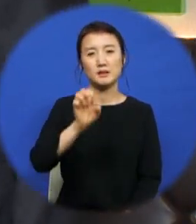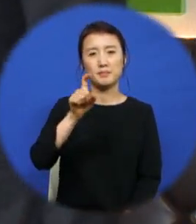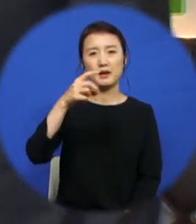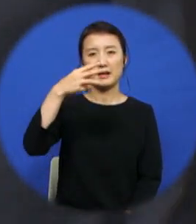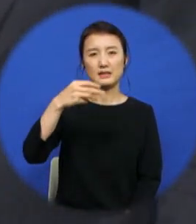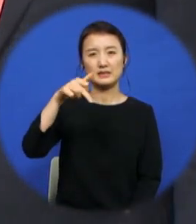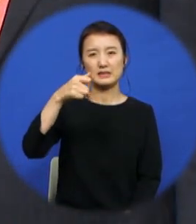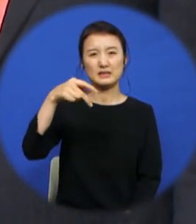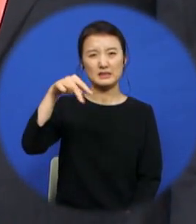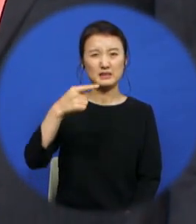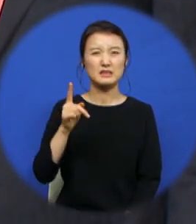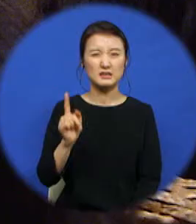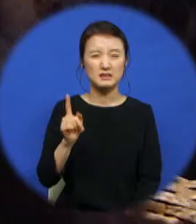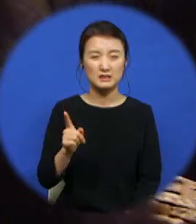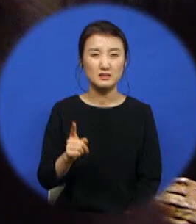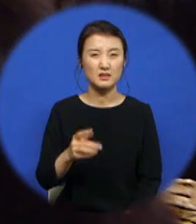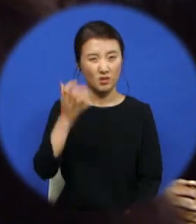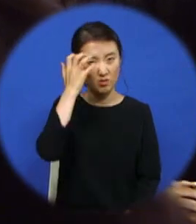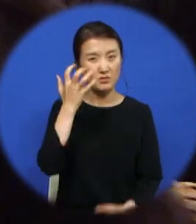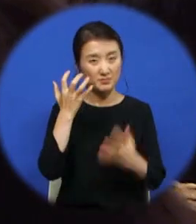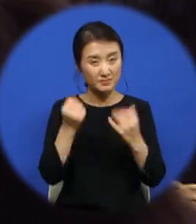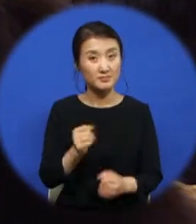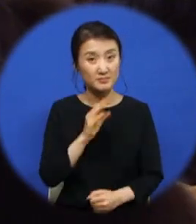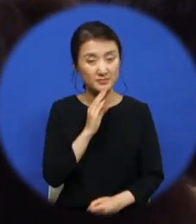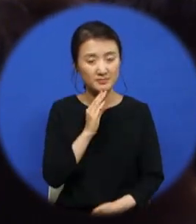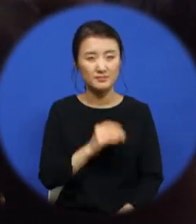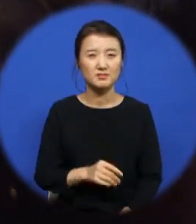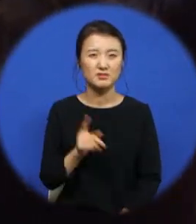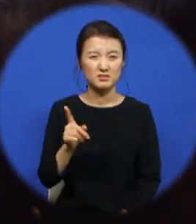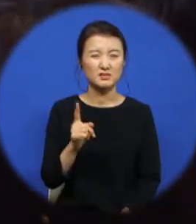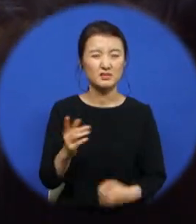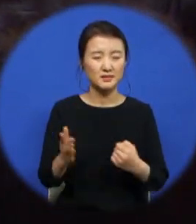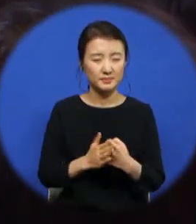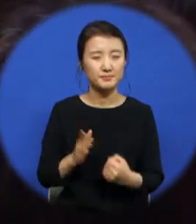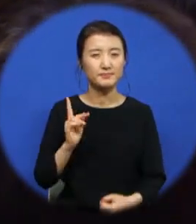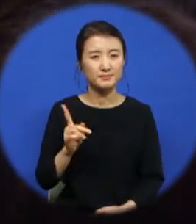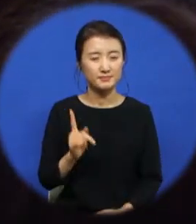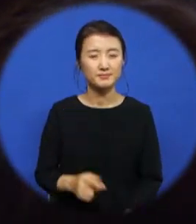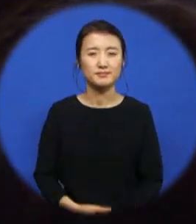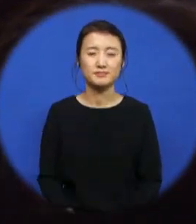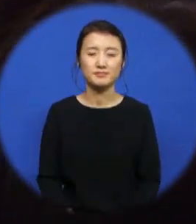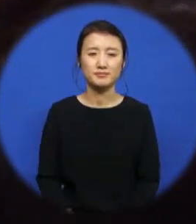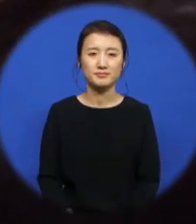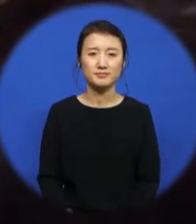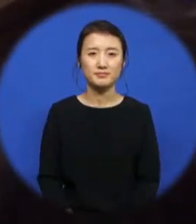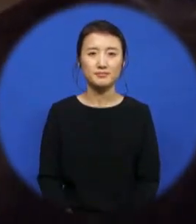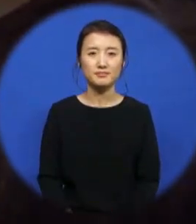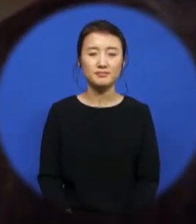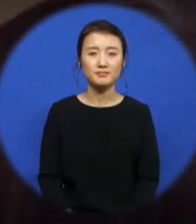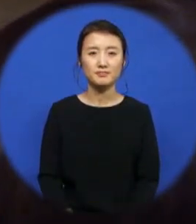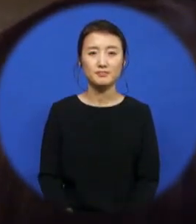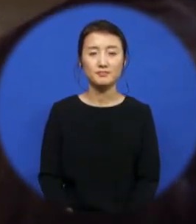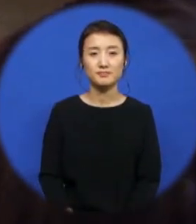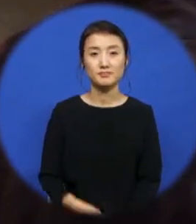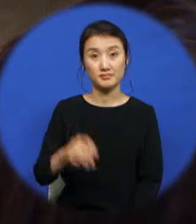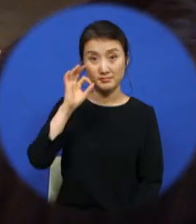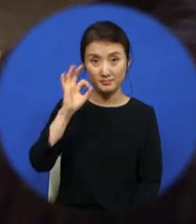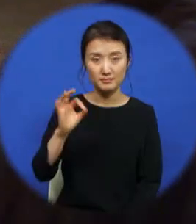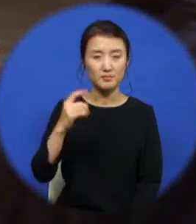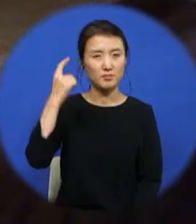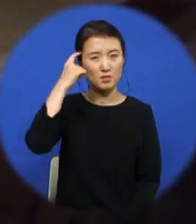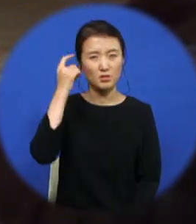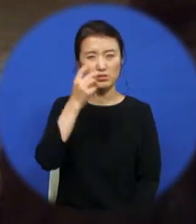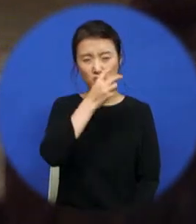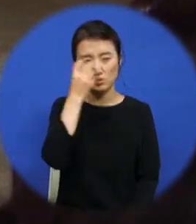양반 때 물이 고생 많이 했죠 예 지금도 고생하고 있고 예 여러분 정말 2분을 보면 머리 좋은